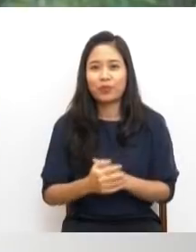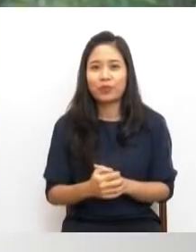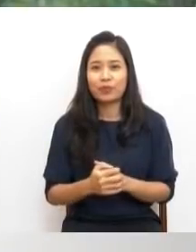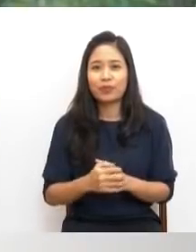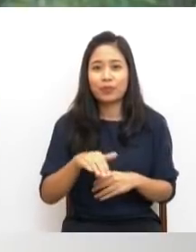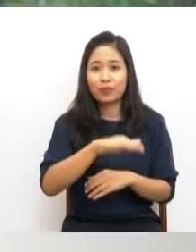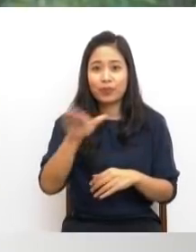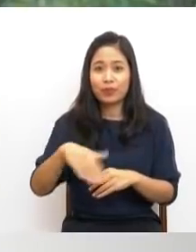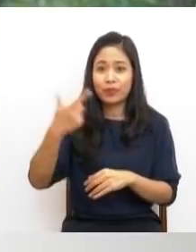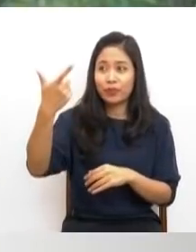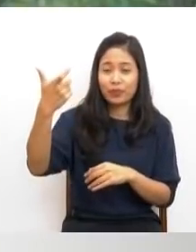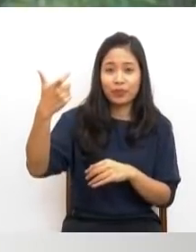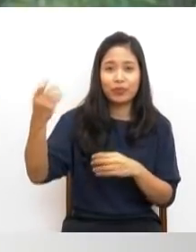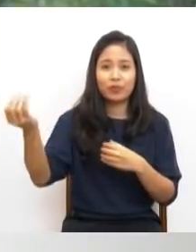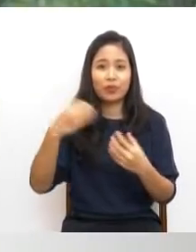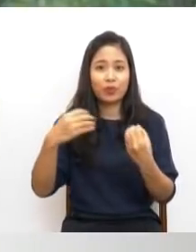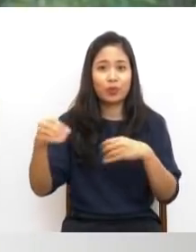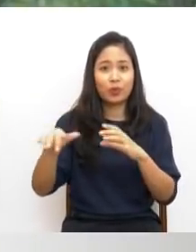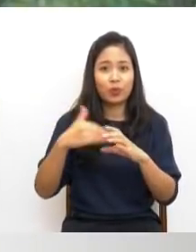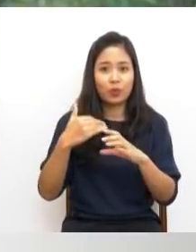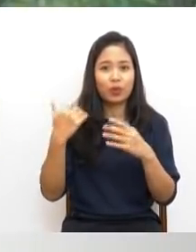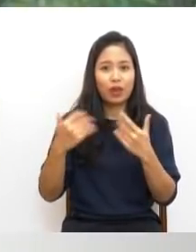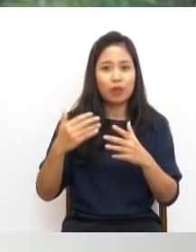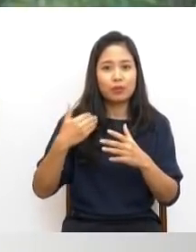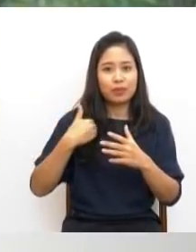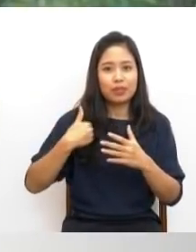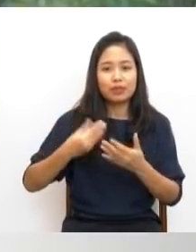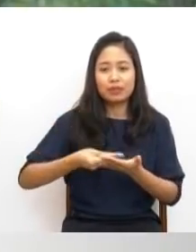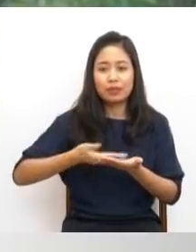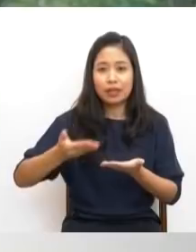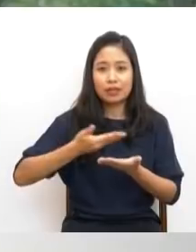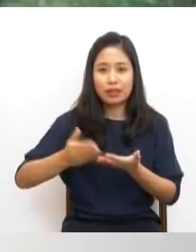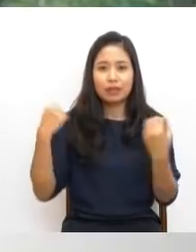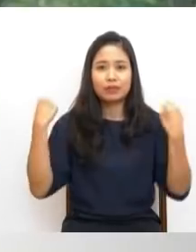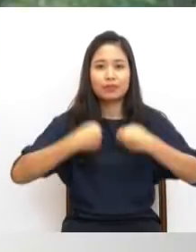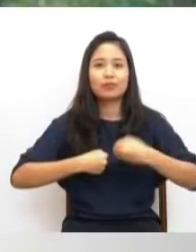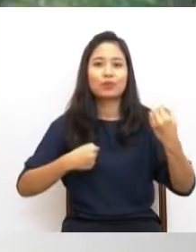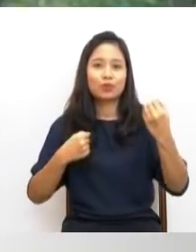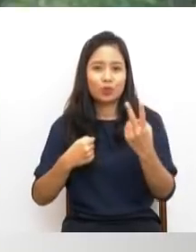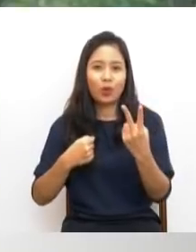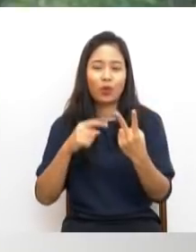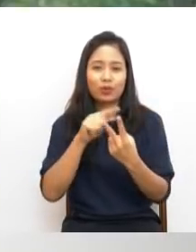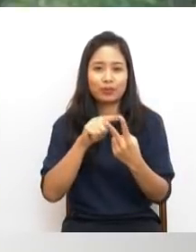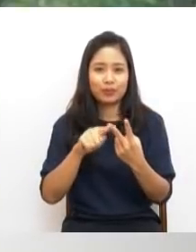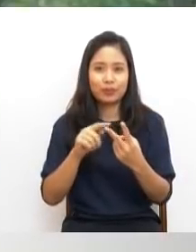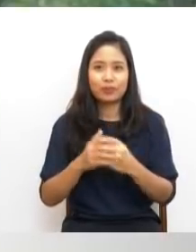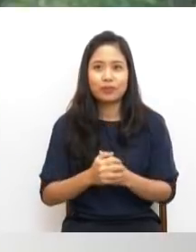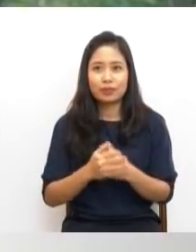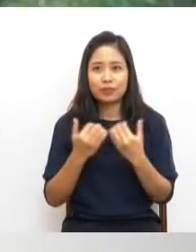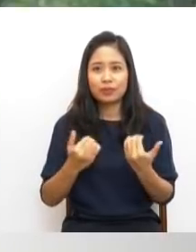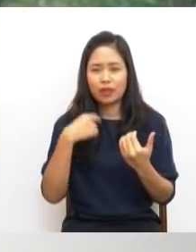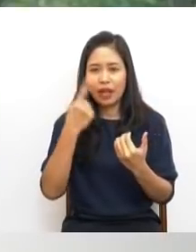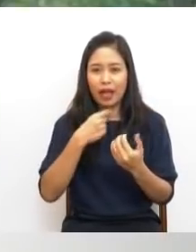รูปเซลฟี่ในขณะที่รับชมรายการนะคะเราจะแจกสัปดาห์ละ2ตัวด้วยกันค่ะผู้ที่โชคดีนะคะในสั